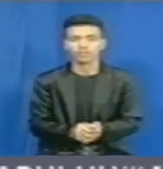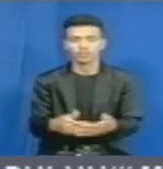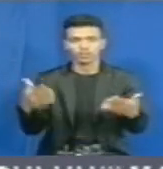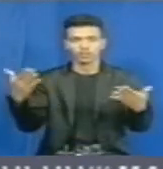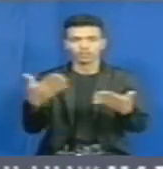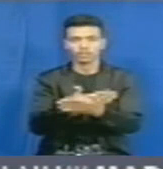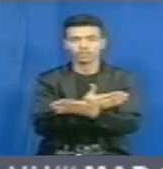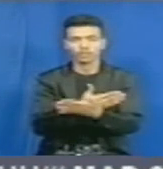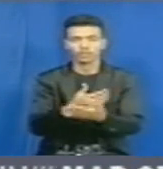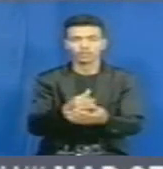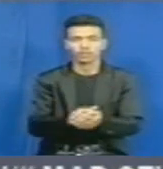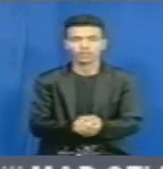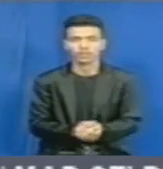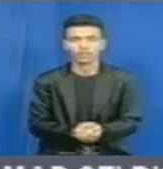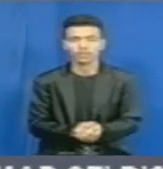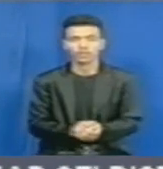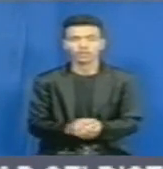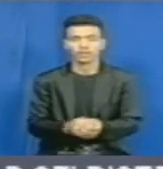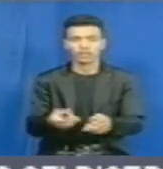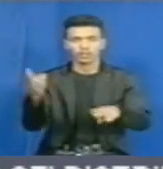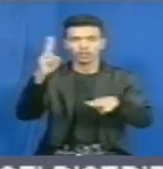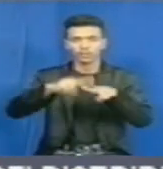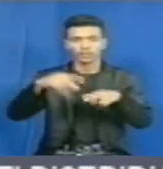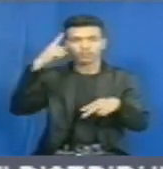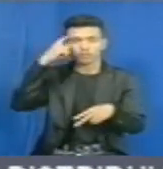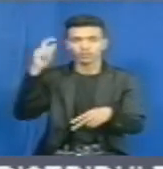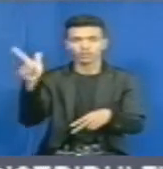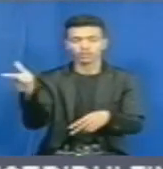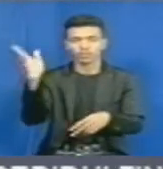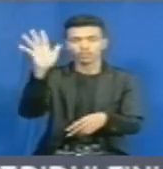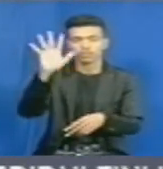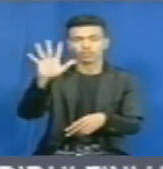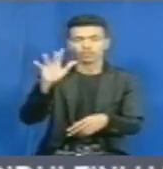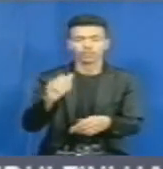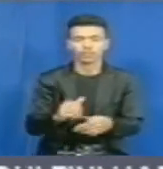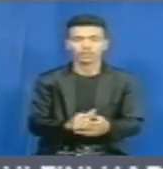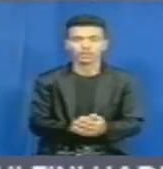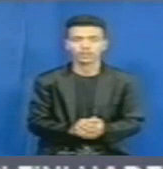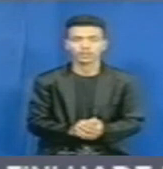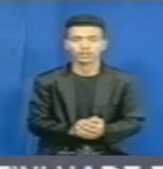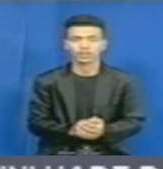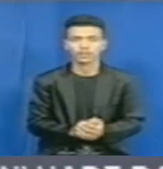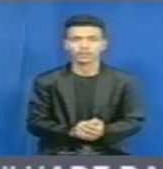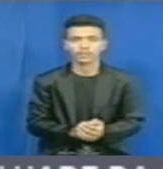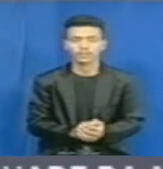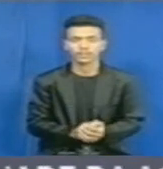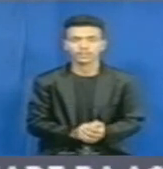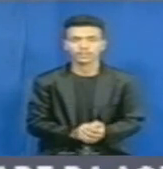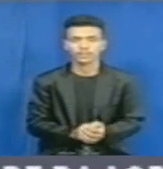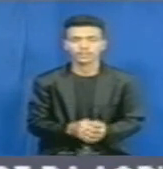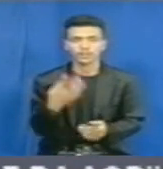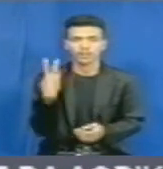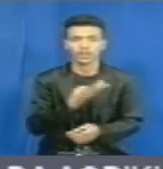le si fongen tamanya saya ho quarter quarter de tamba sa saya ho quarter quarter de tamba sa leader foster agora kilo Ami